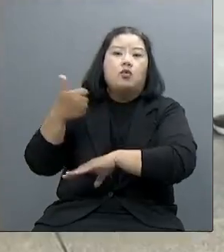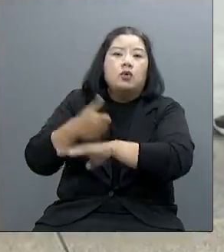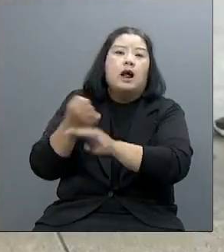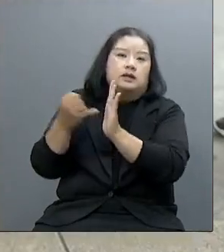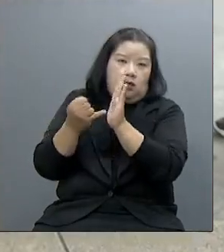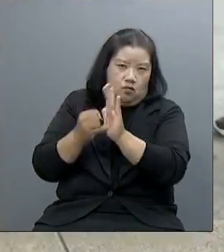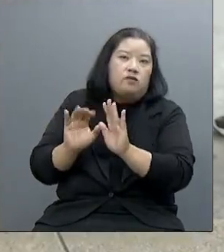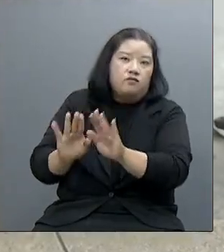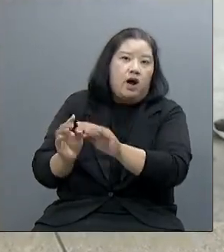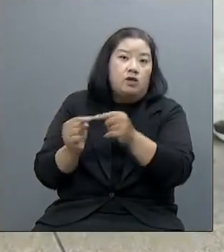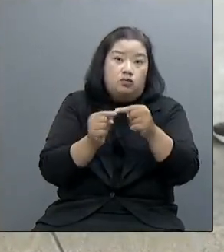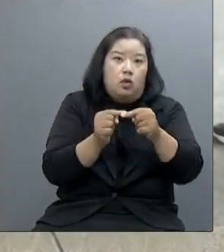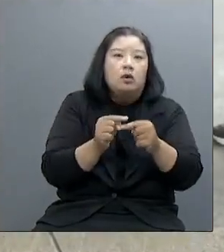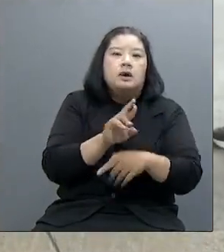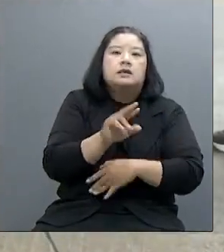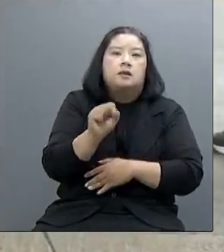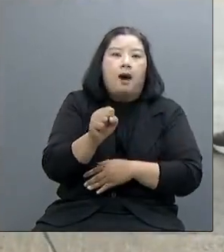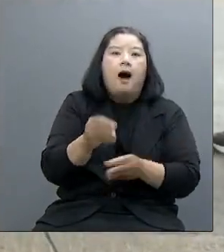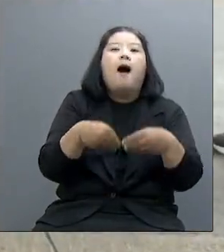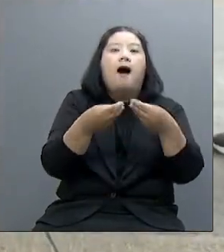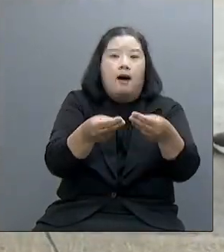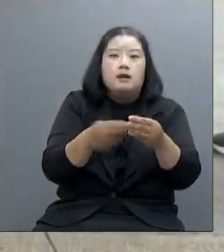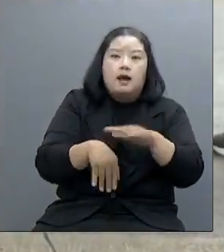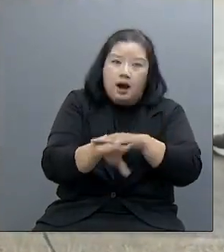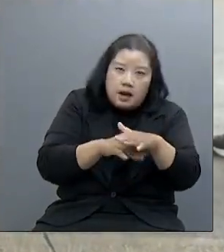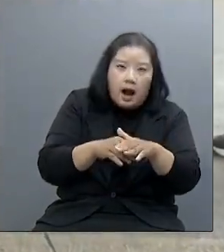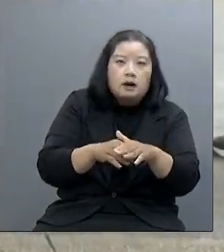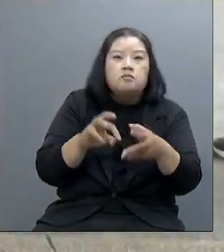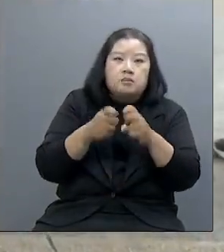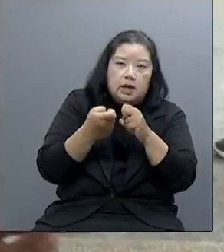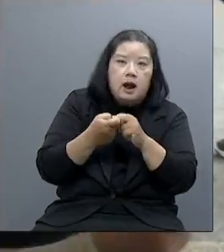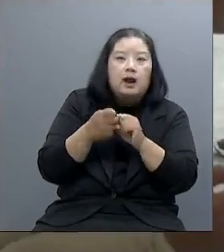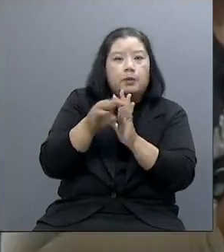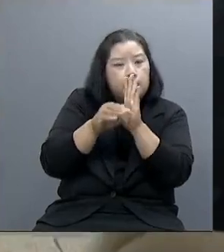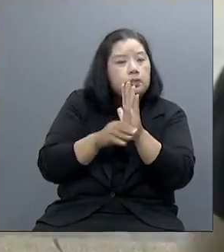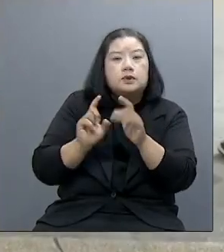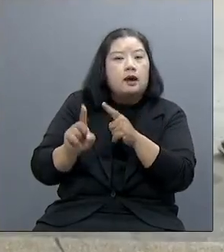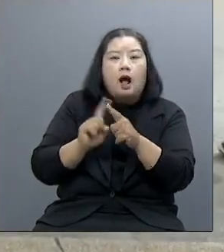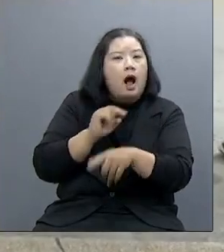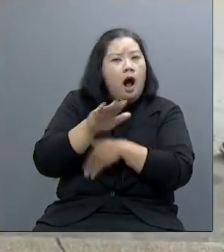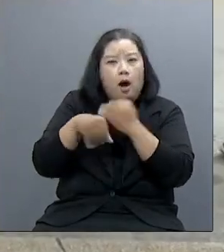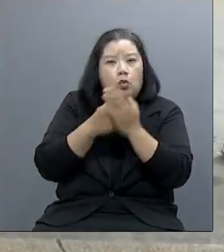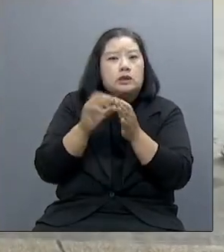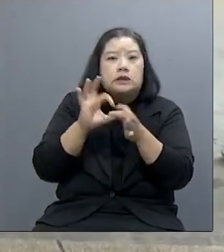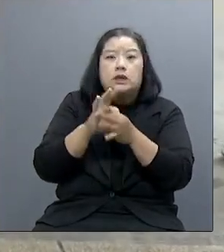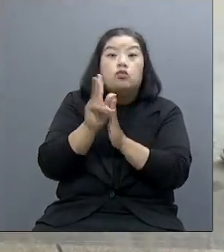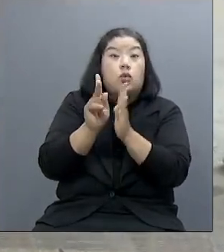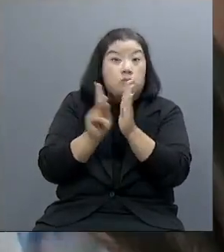เรียกร้องให้ช่วยส่งต่อหนังสือเอกสารข้อกังวลและข้อเสนอต่อการแก้ไขกฎหมายประมงของ